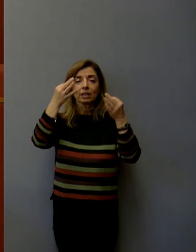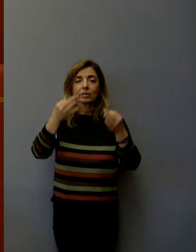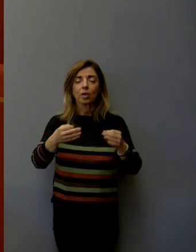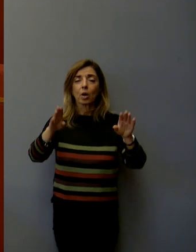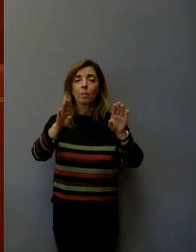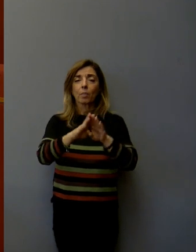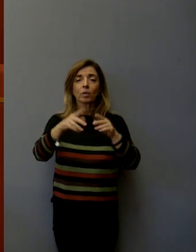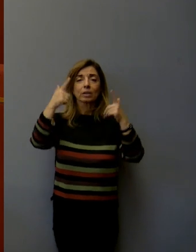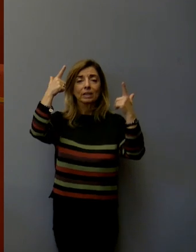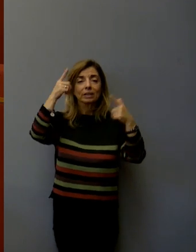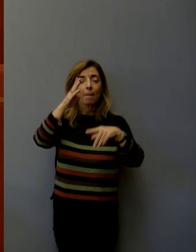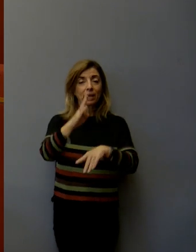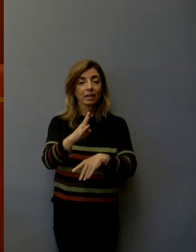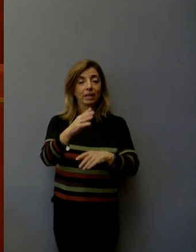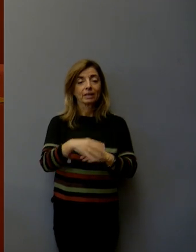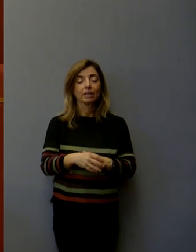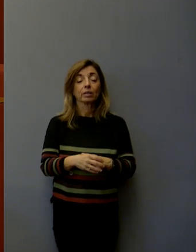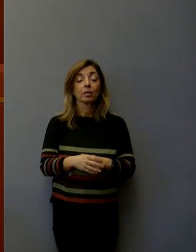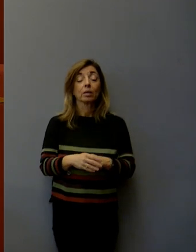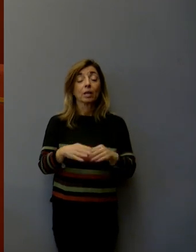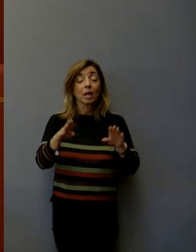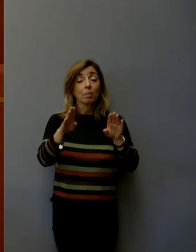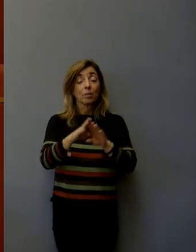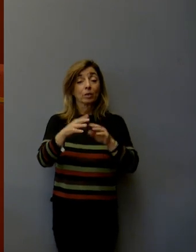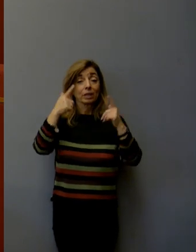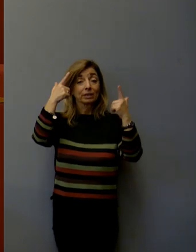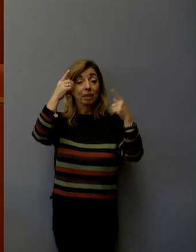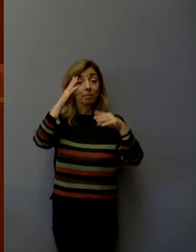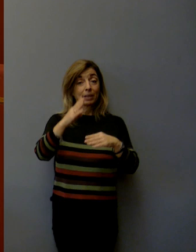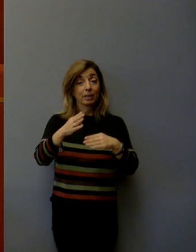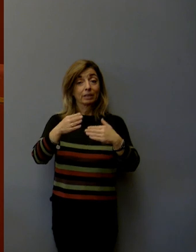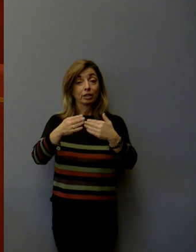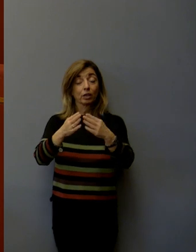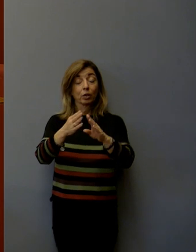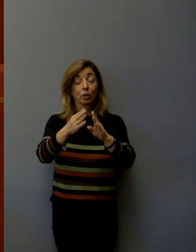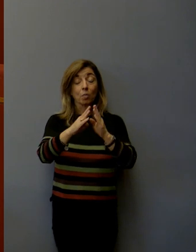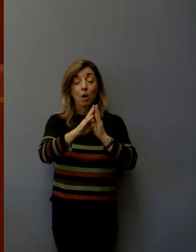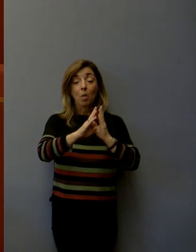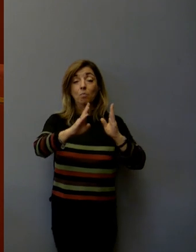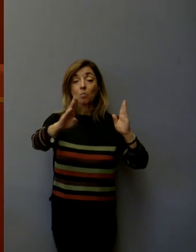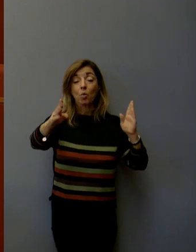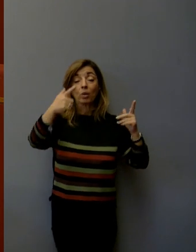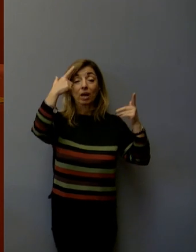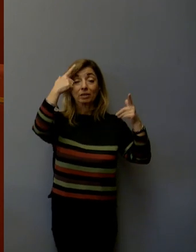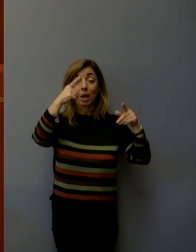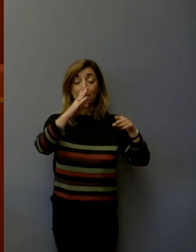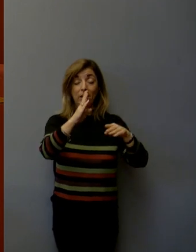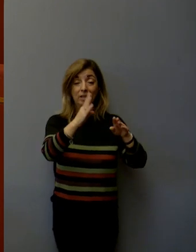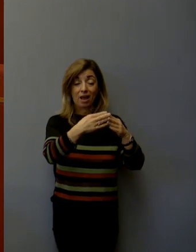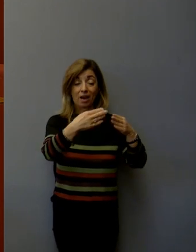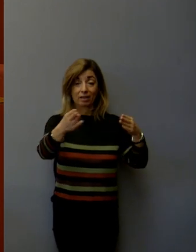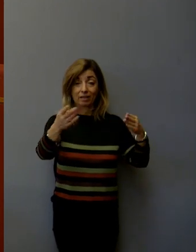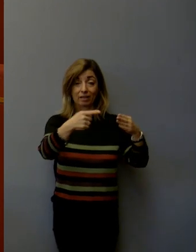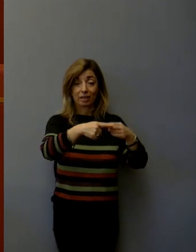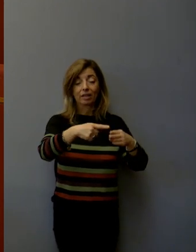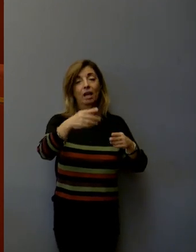Bernardino 4.494 considerato San Bernardino che si apre lungo le mura di San Bernardino è una struttura architettonica di notevole interesse storico